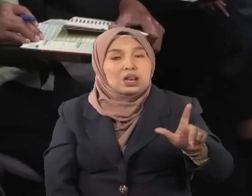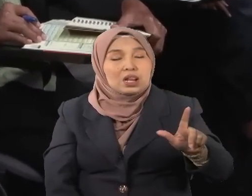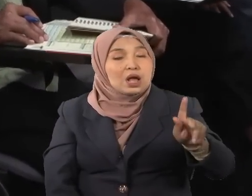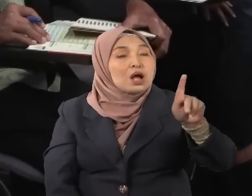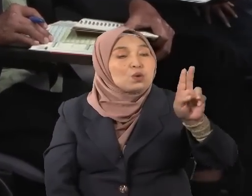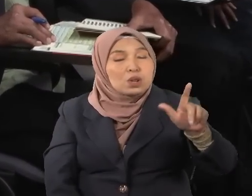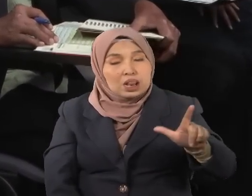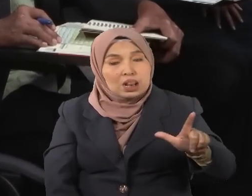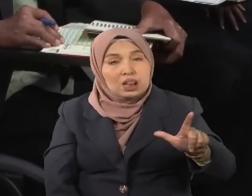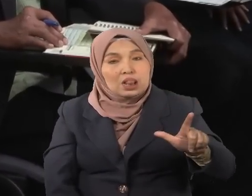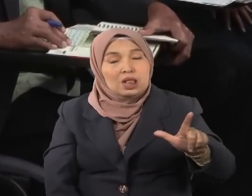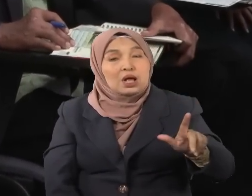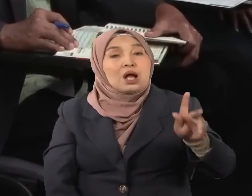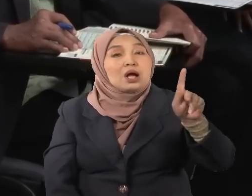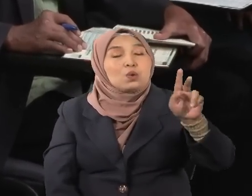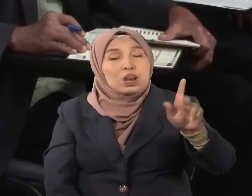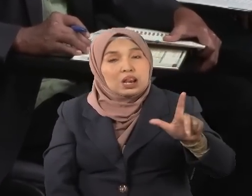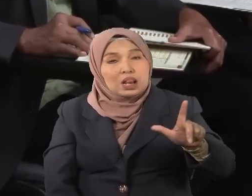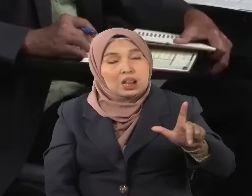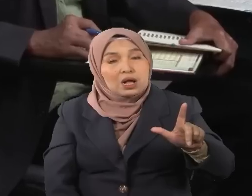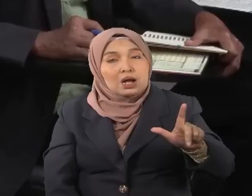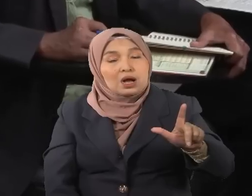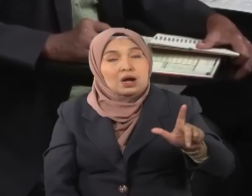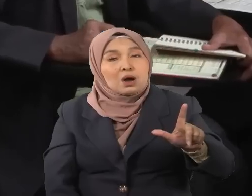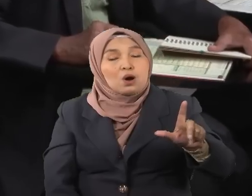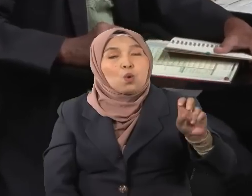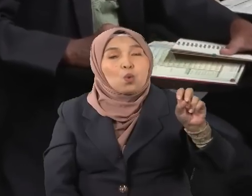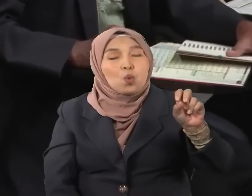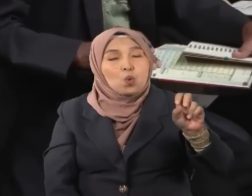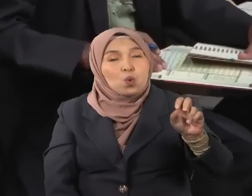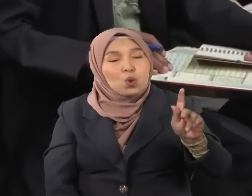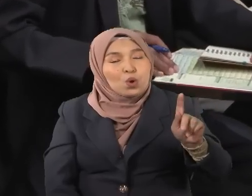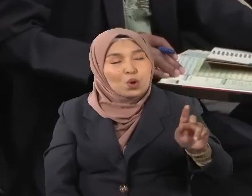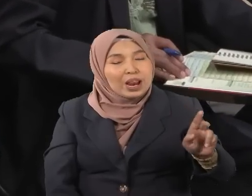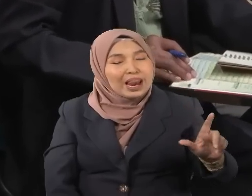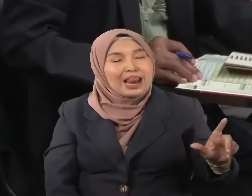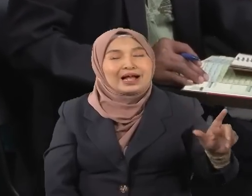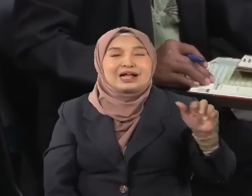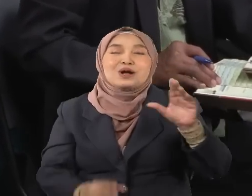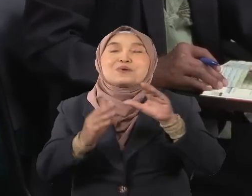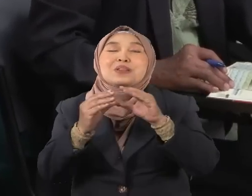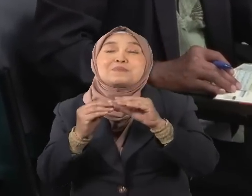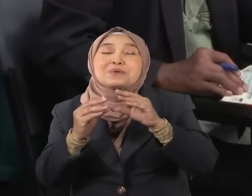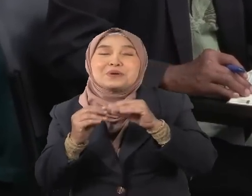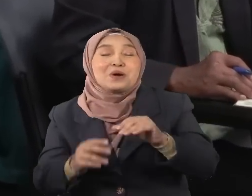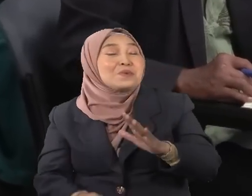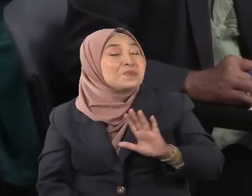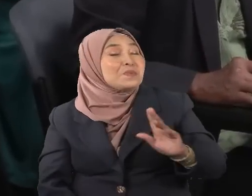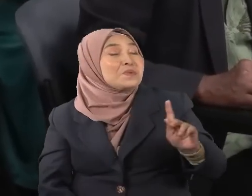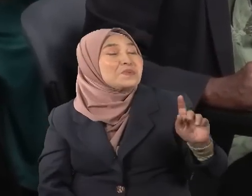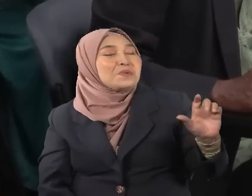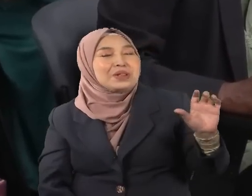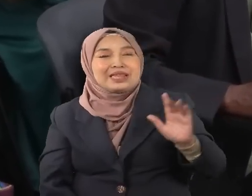Qul. Sekali lagi. Kalau lembut sikit. Cool. Oh, itu cool ya. Cool je dia